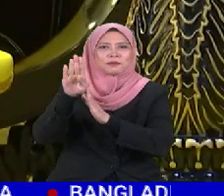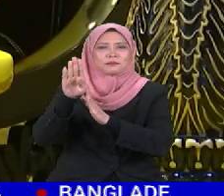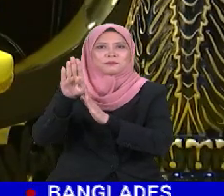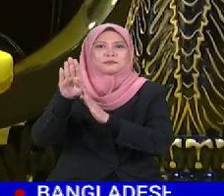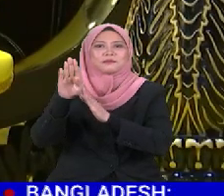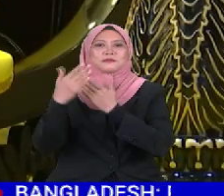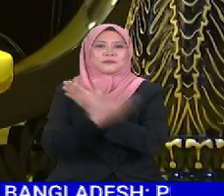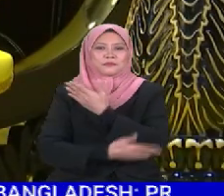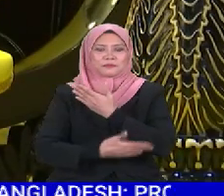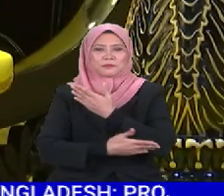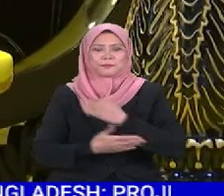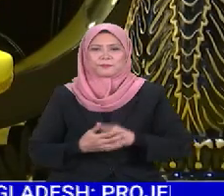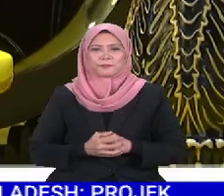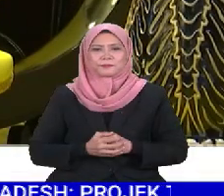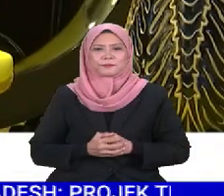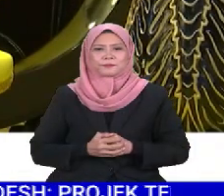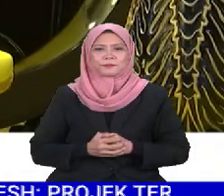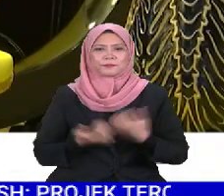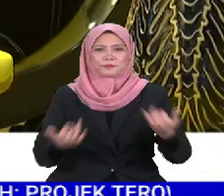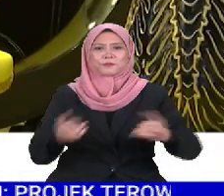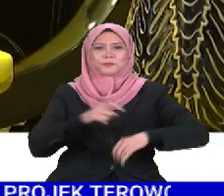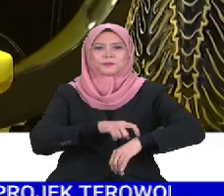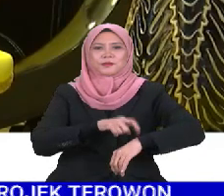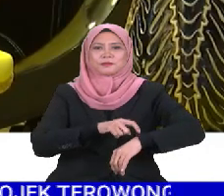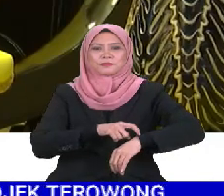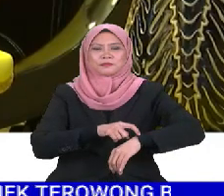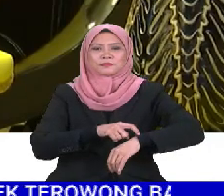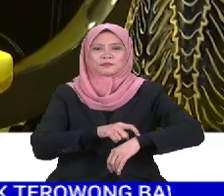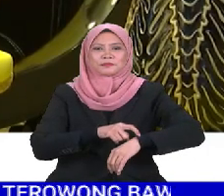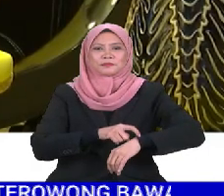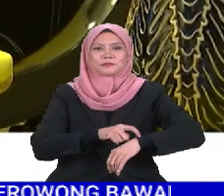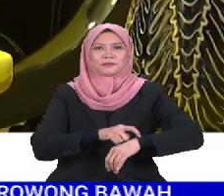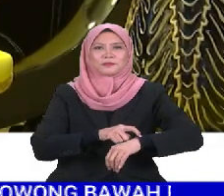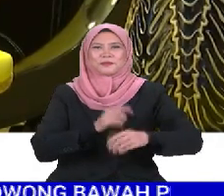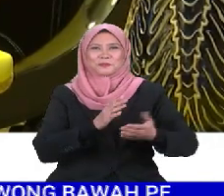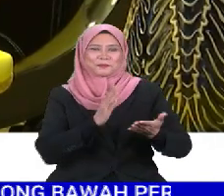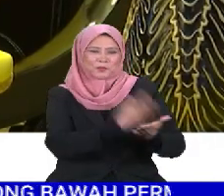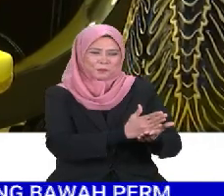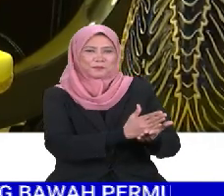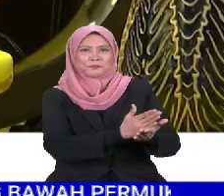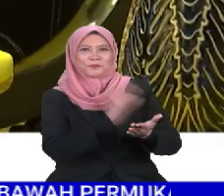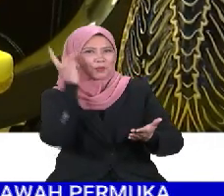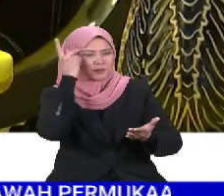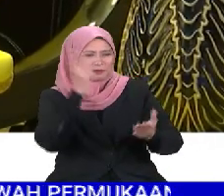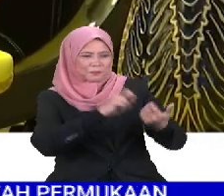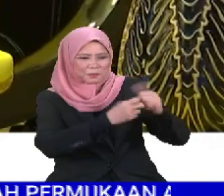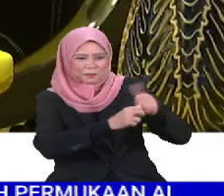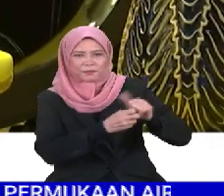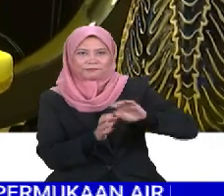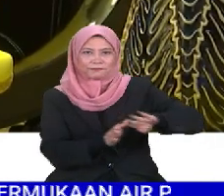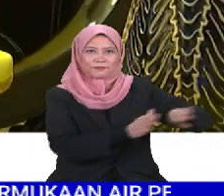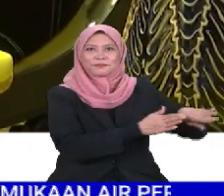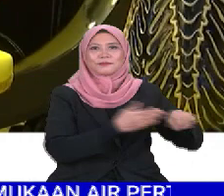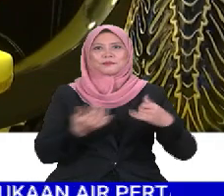keutamaan. Ini bukan lagi masa untuk berpolitik, cukup-cukuplah. Pilihan raya telah tamat,